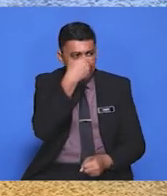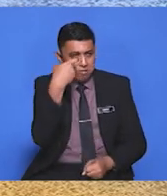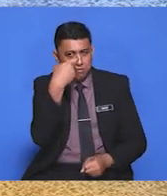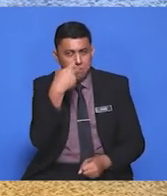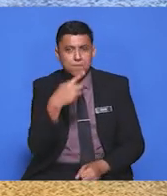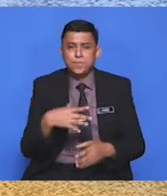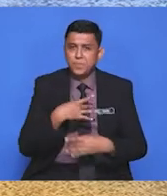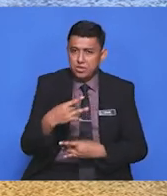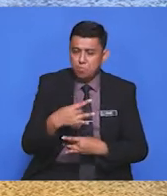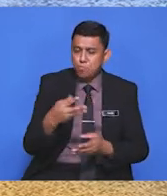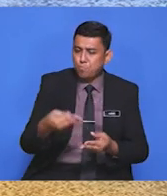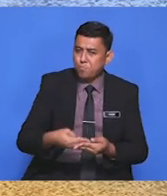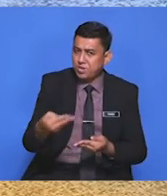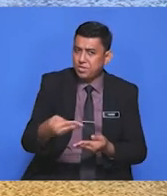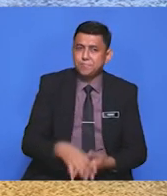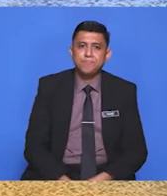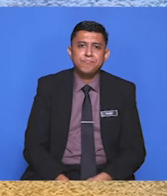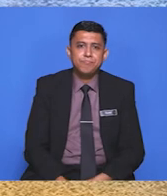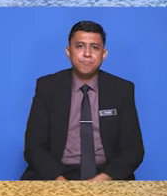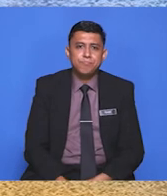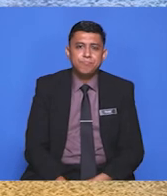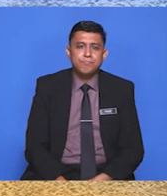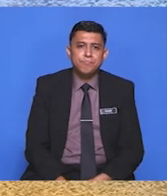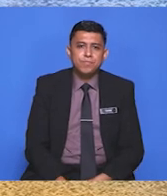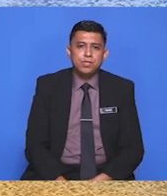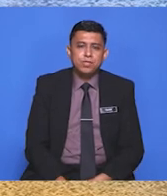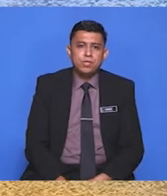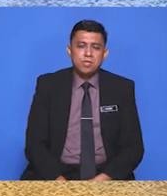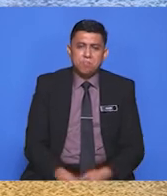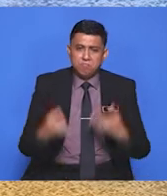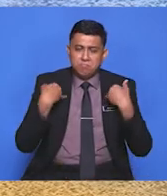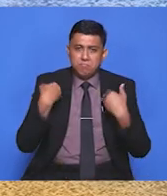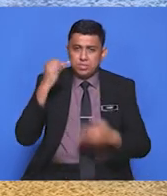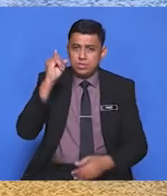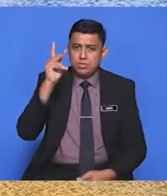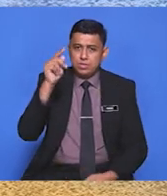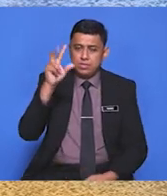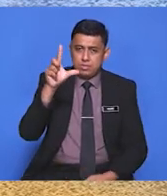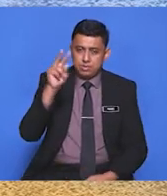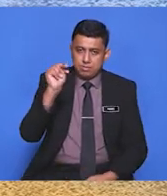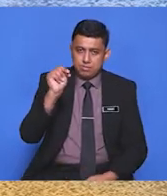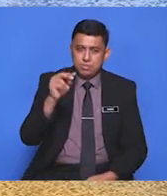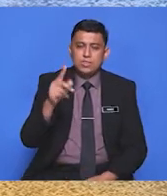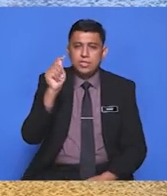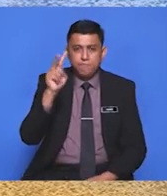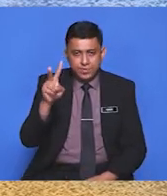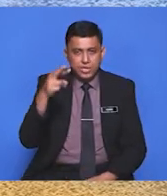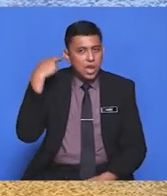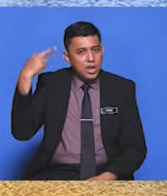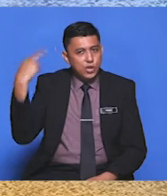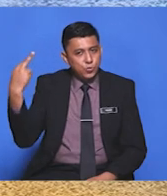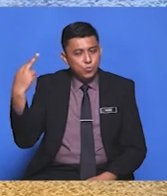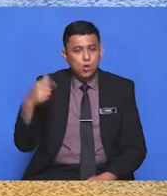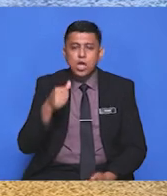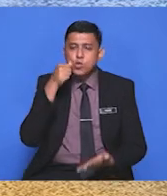Ingat, berbayar. Contohnya, pengiklanan yang dibuat di televisyen,